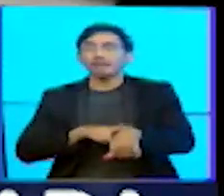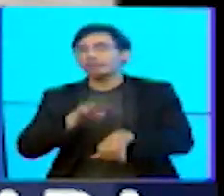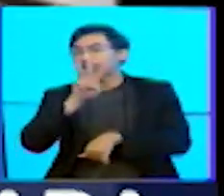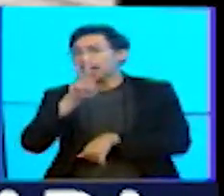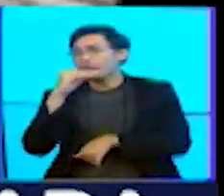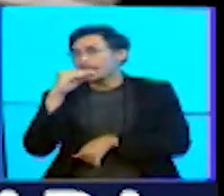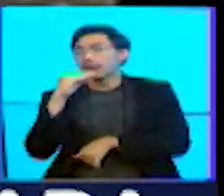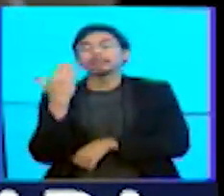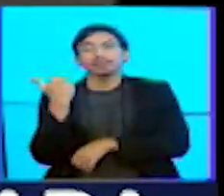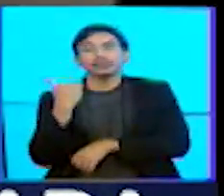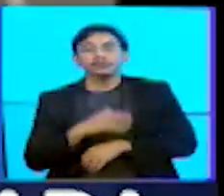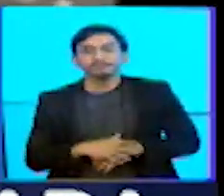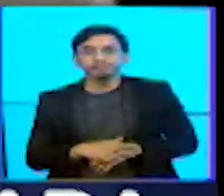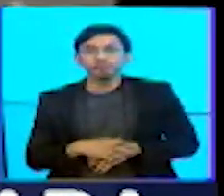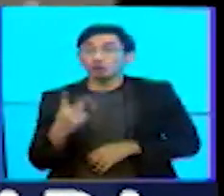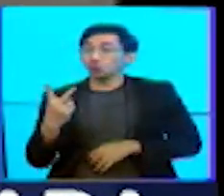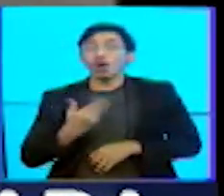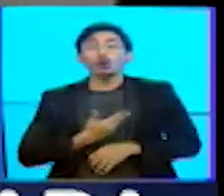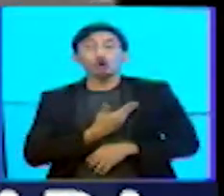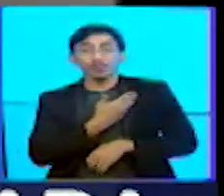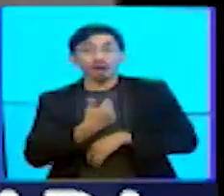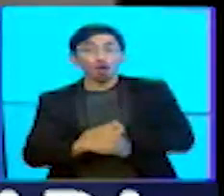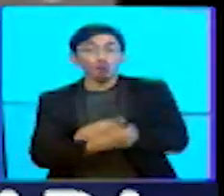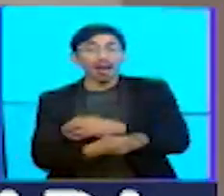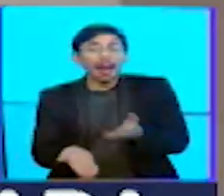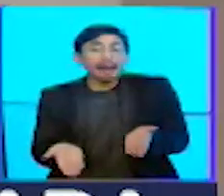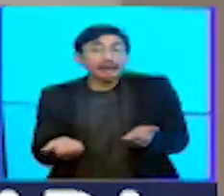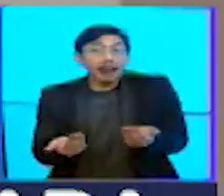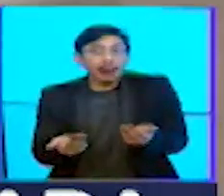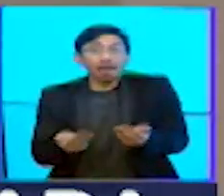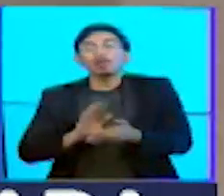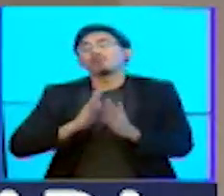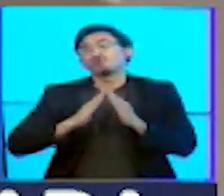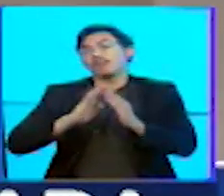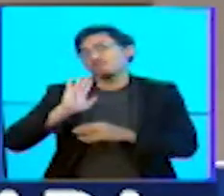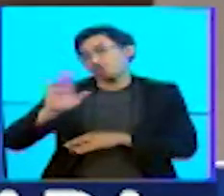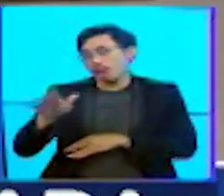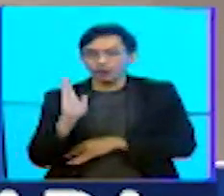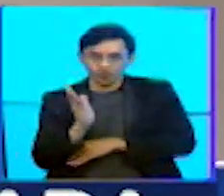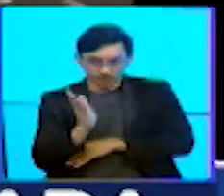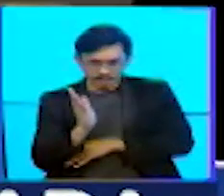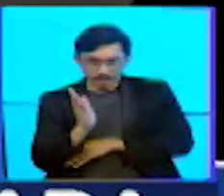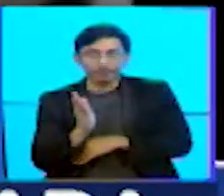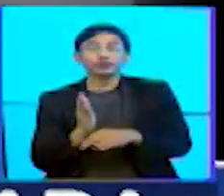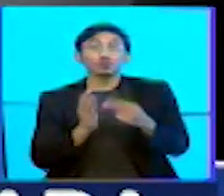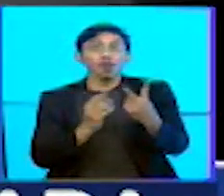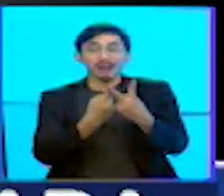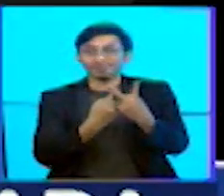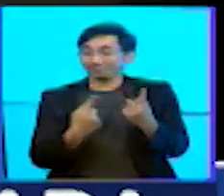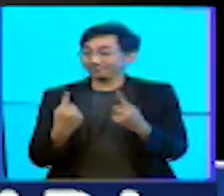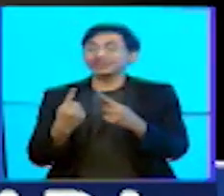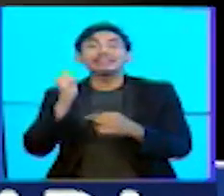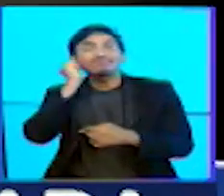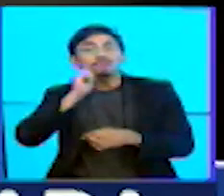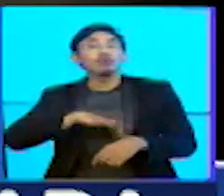dan 2 korban luka ringan lainnya ini juga sudah dipulangkan, di mana satu di antaranya adalah ibu hamil begitu.